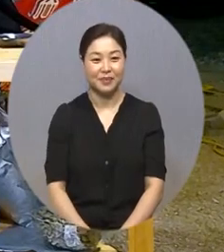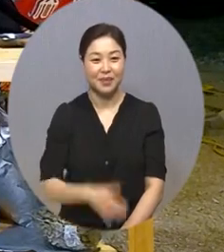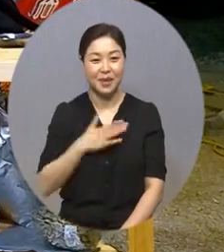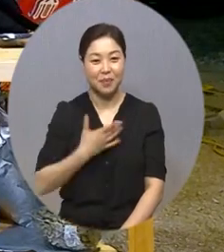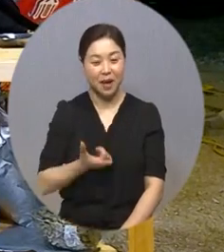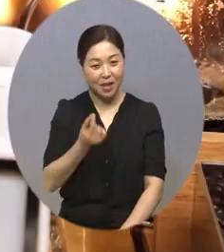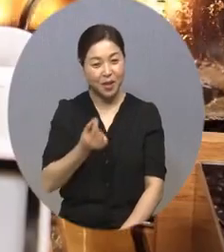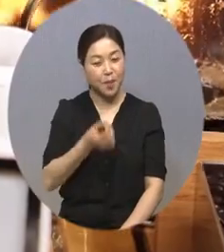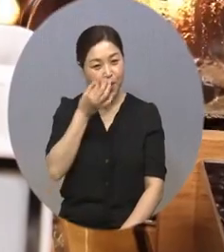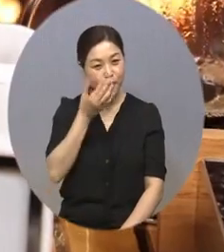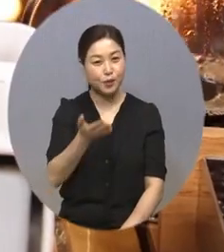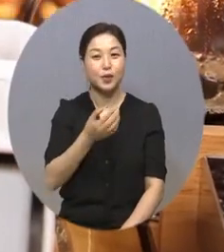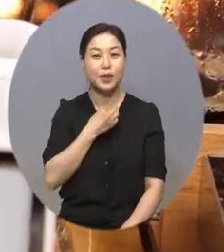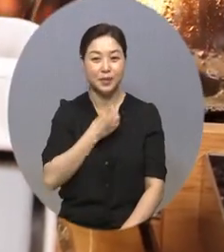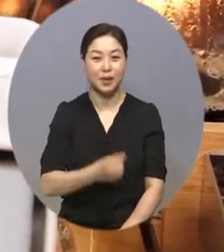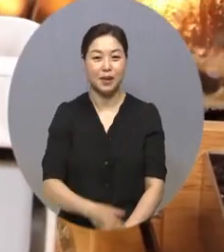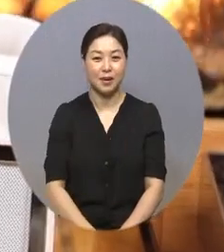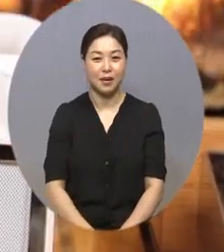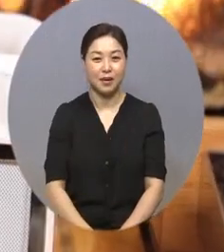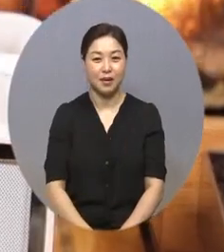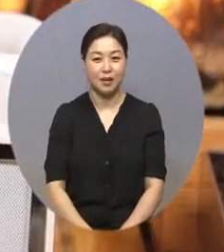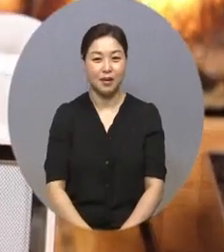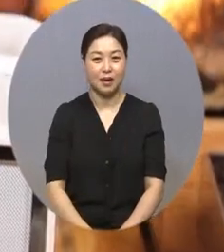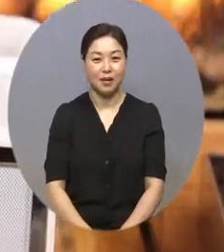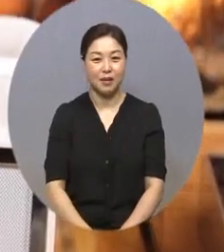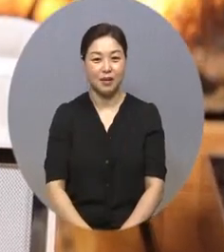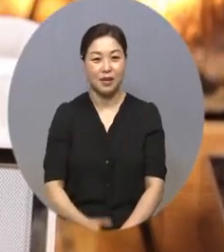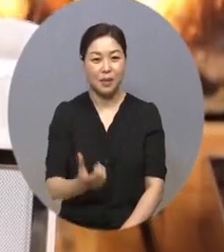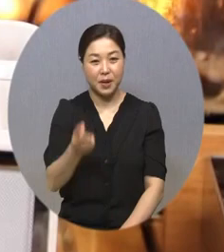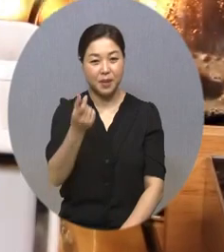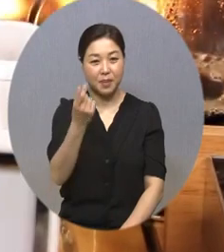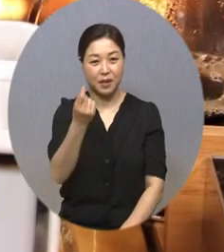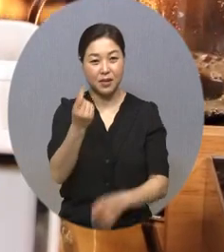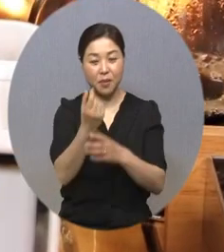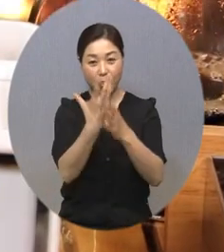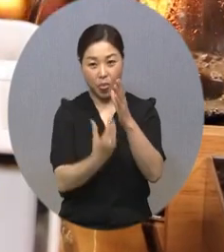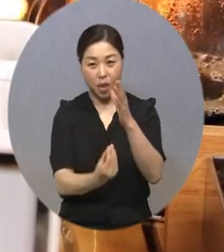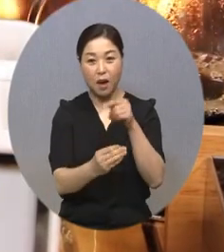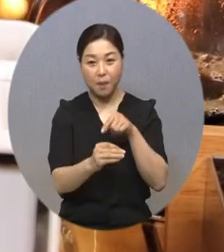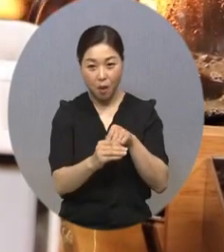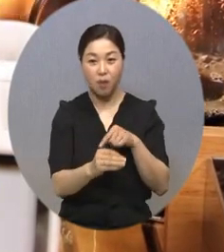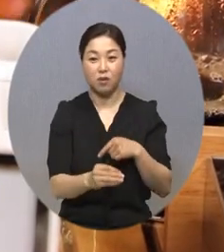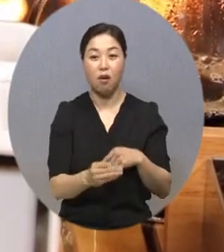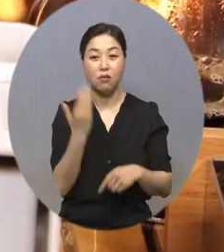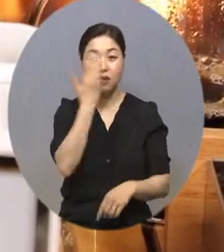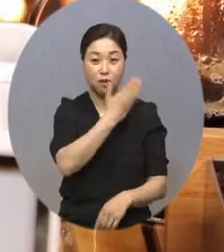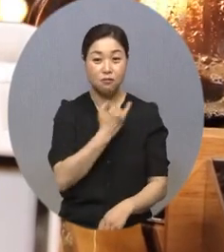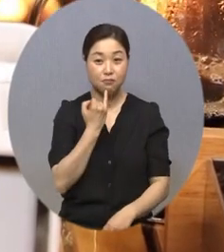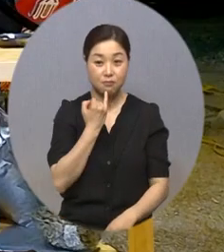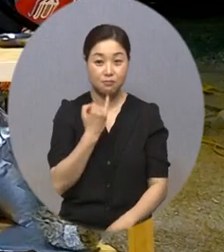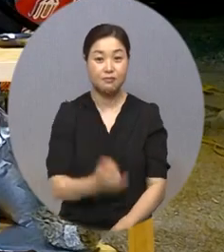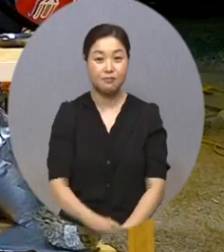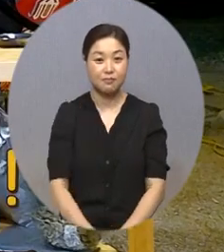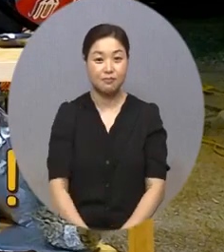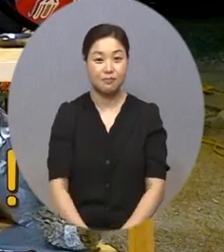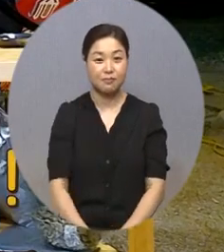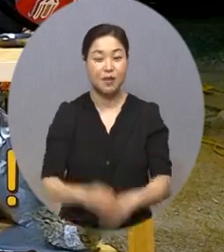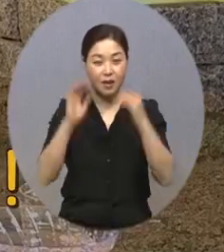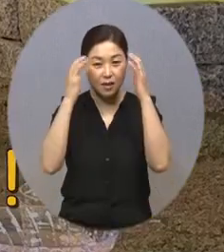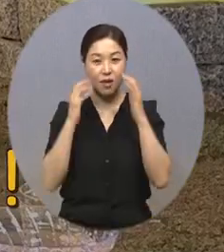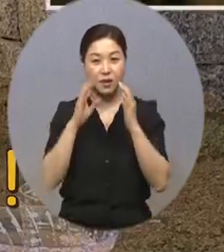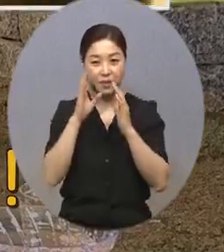하시고 개발비 추출하면 생각엔 구조에 있어서도 굉장히 좋겠어요 쭉 이 여름